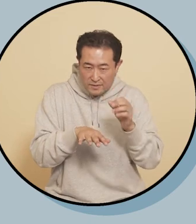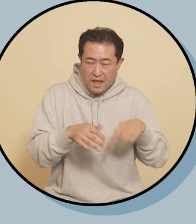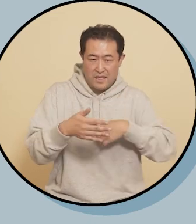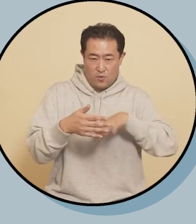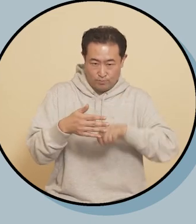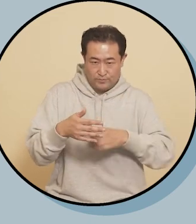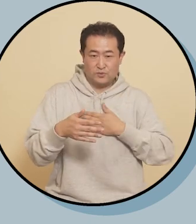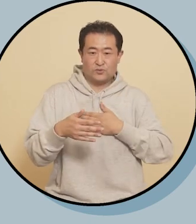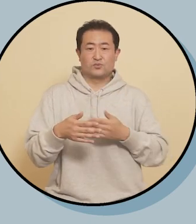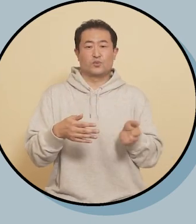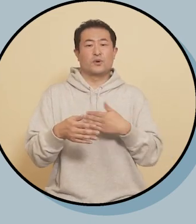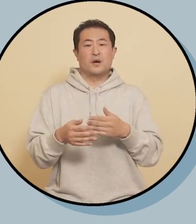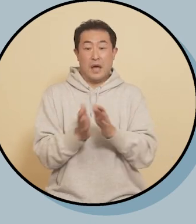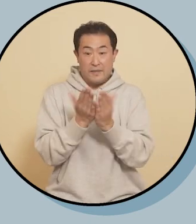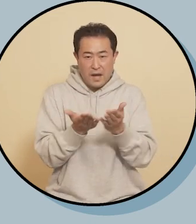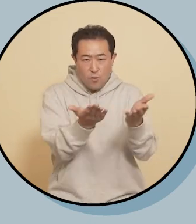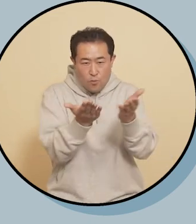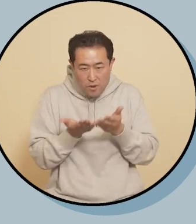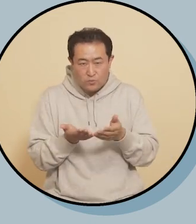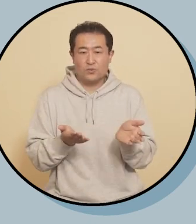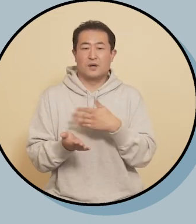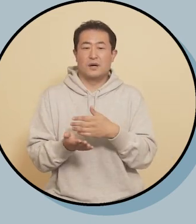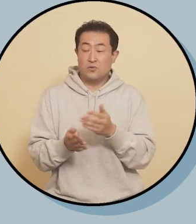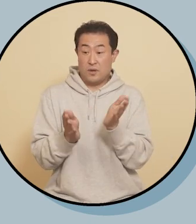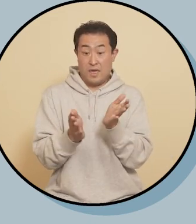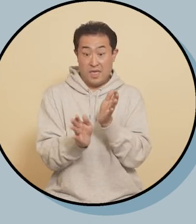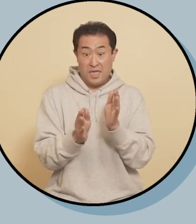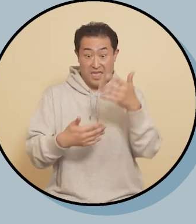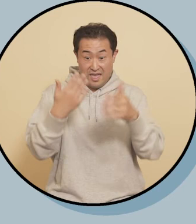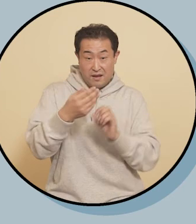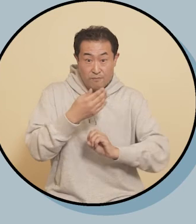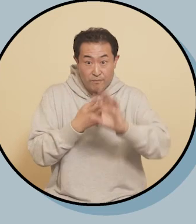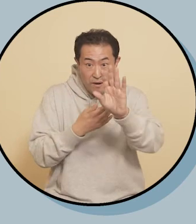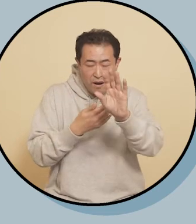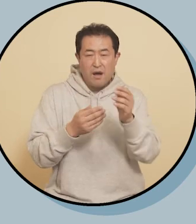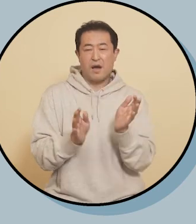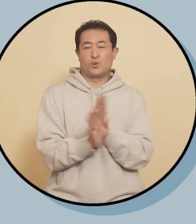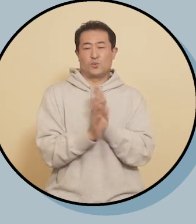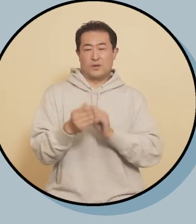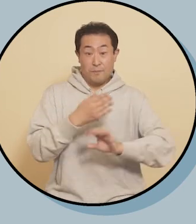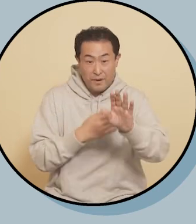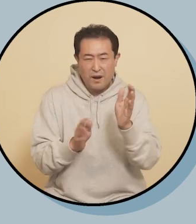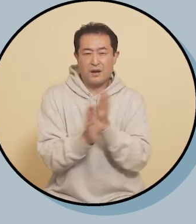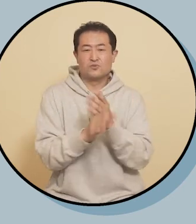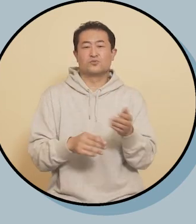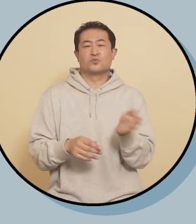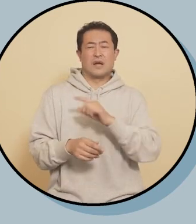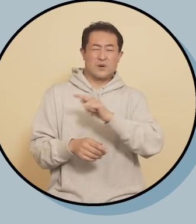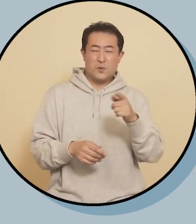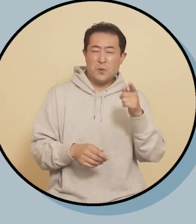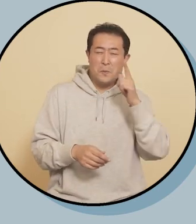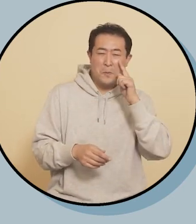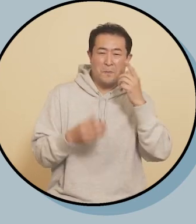者に通訳してもらいながら見ると指てにていると艦隊方を足すと後は映画だけどもへ3回